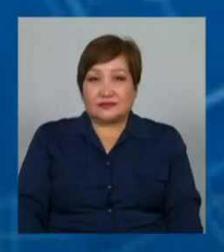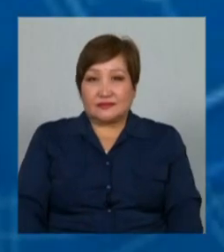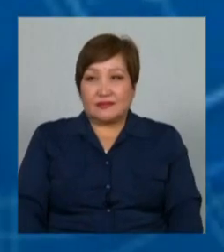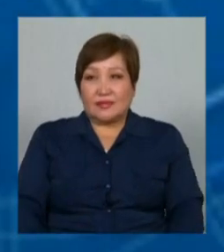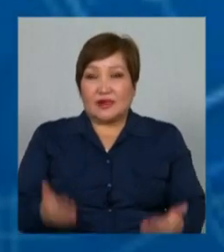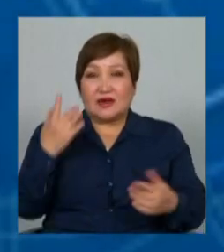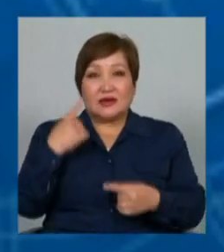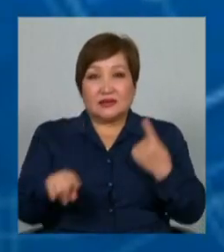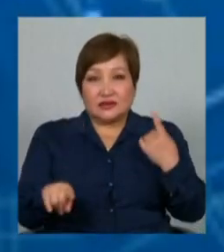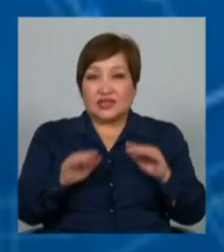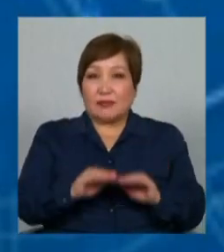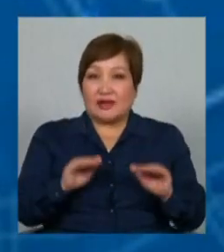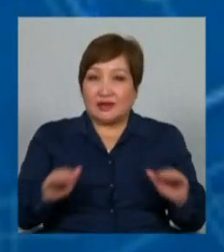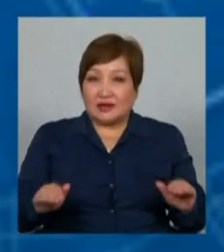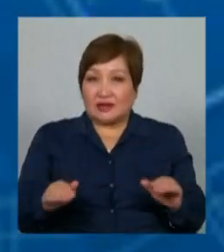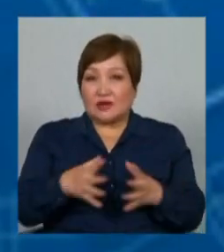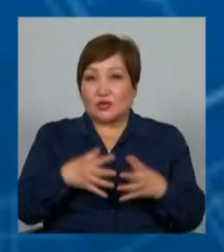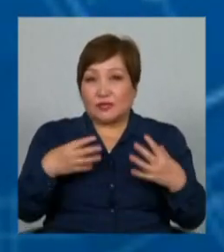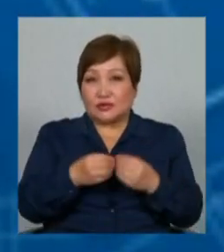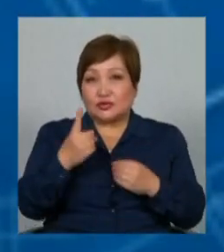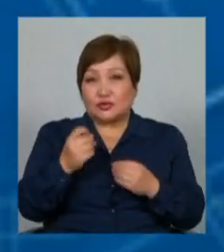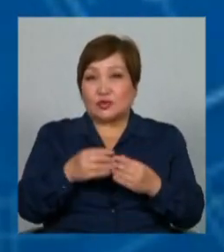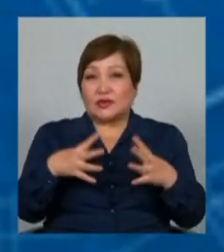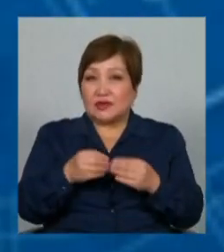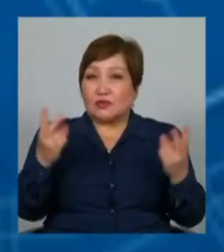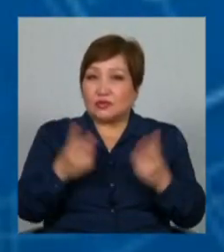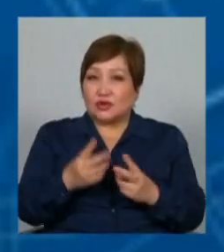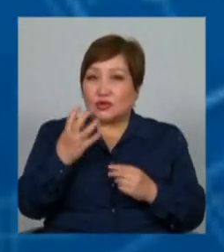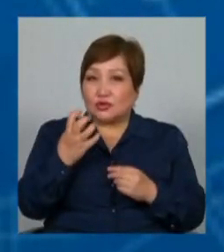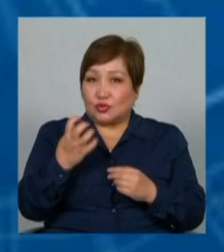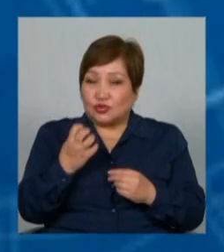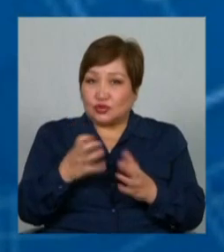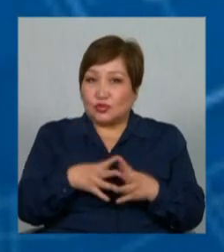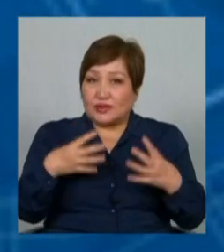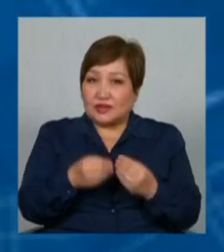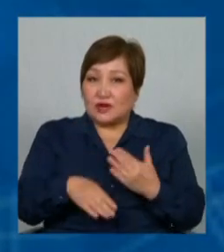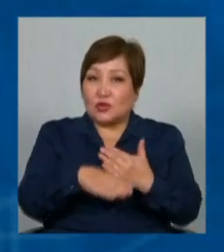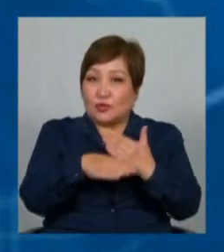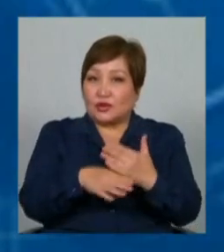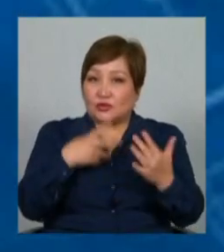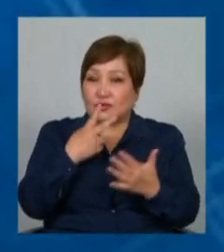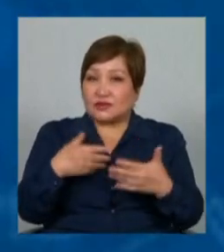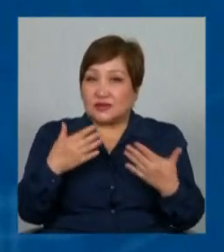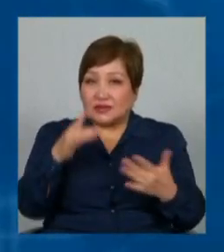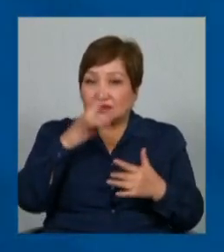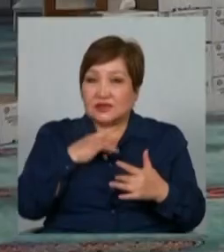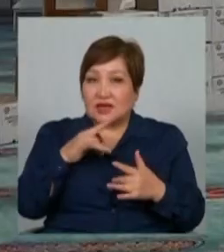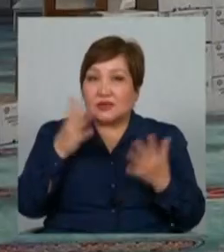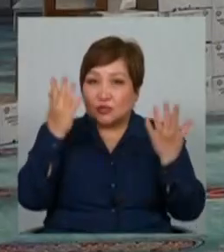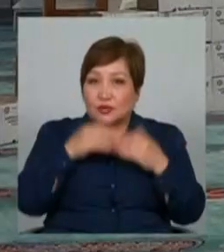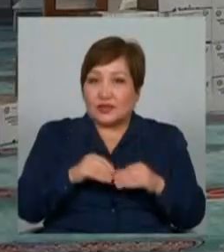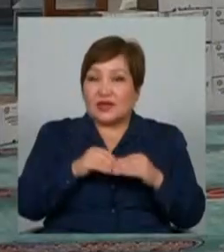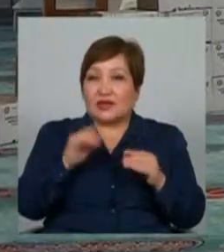Ал ерекше балалары бар 100 отбасына және мұқтаж 400 отбасыға көмек көрсетілді. Қазақстан мұсылмандары діни басқармасының